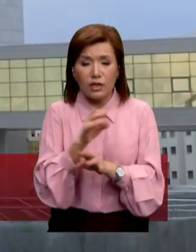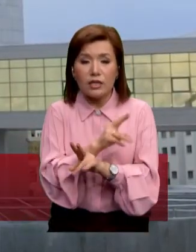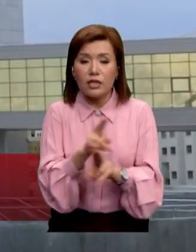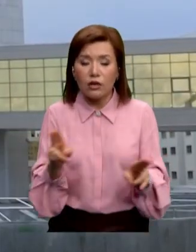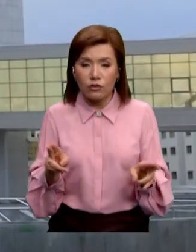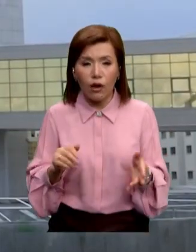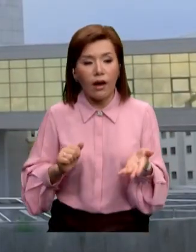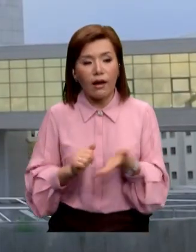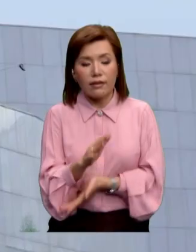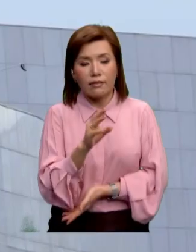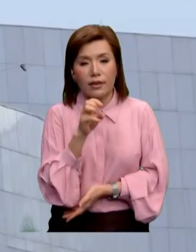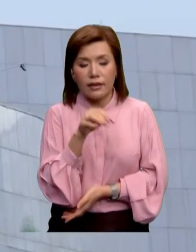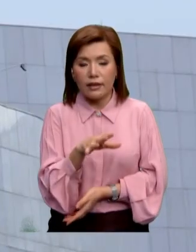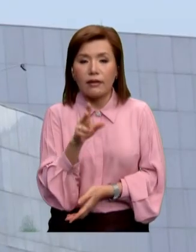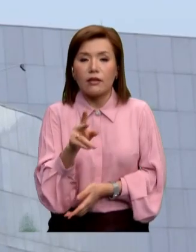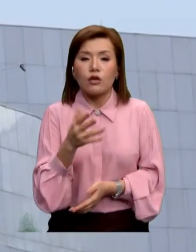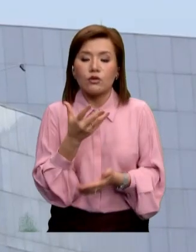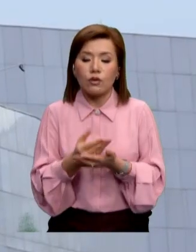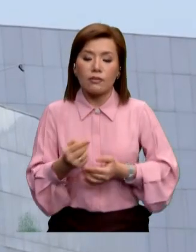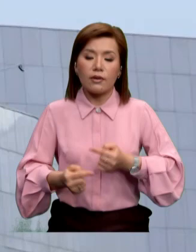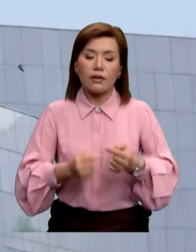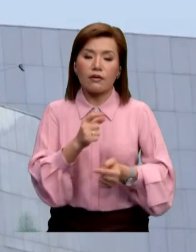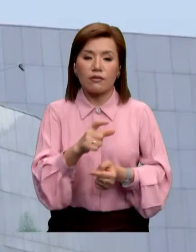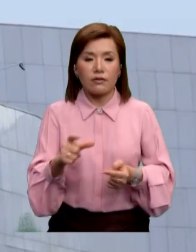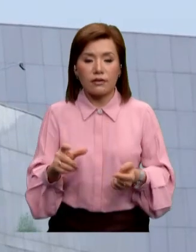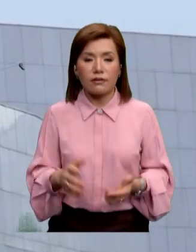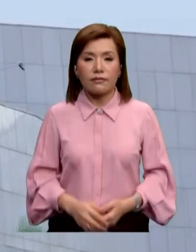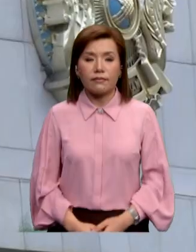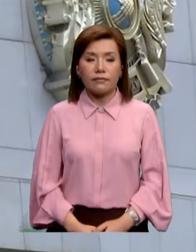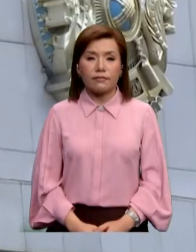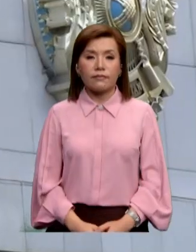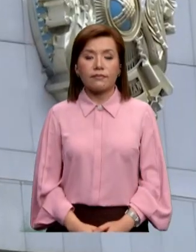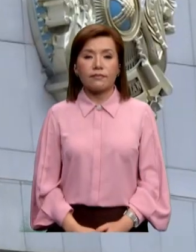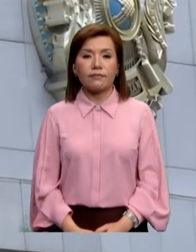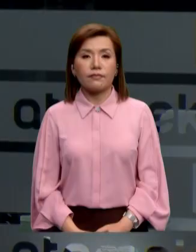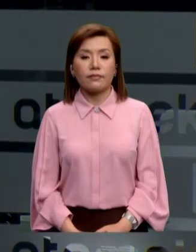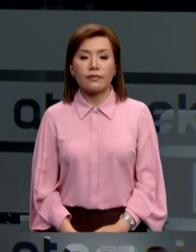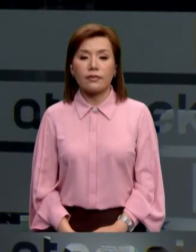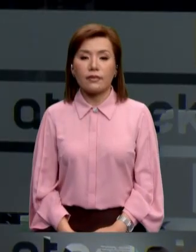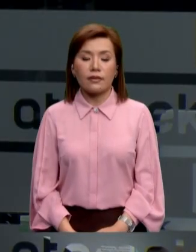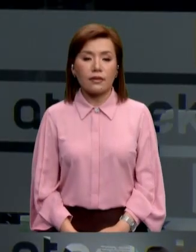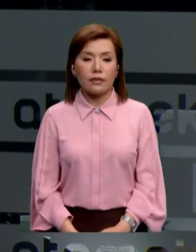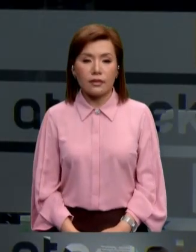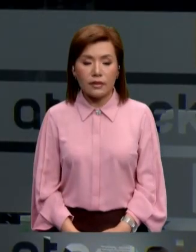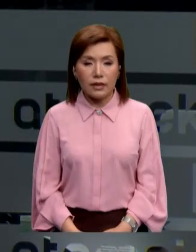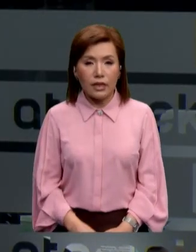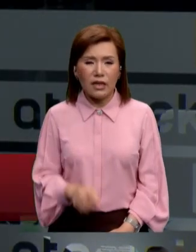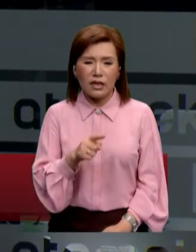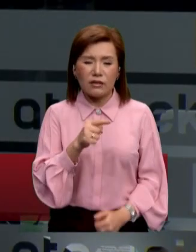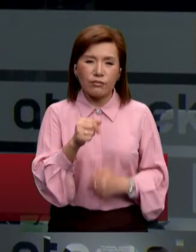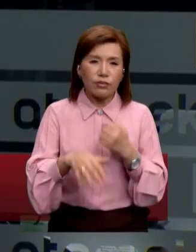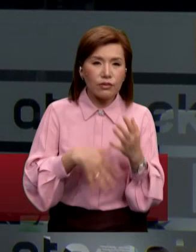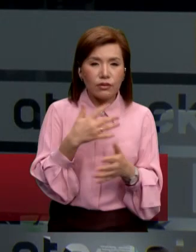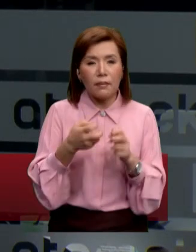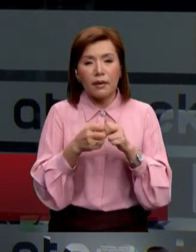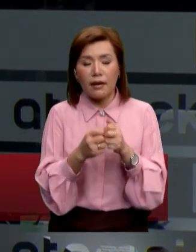разу не отказывались от мандата из-за нерадивых наследников женат трусынов Это не единственный скандал